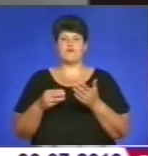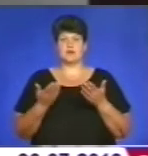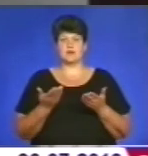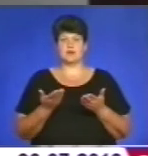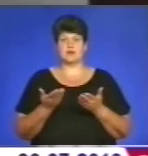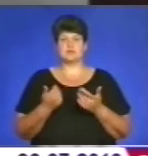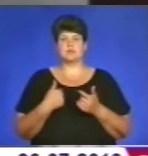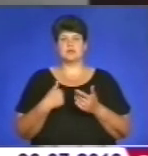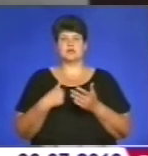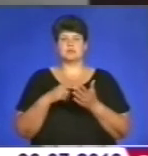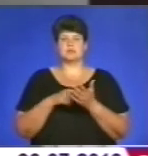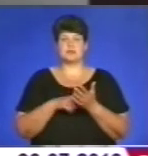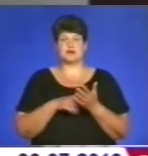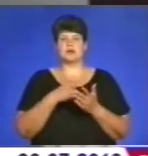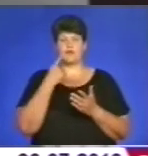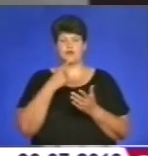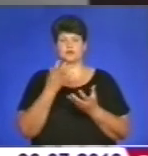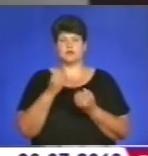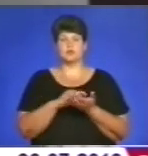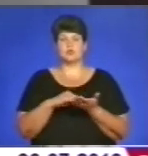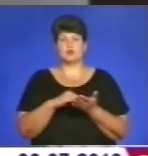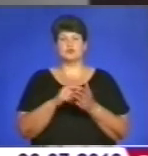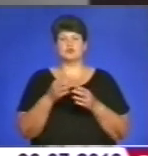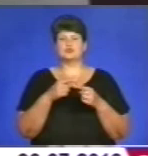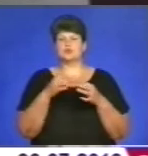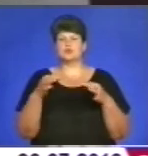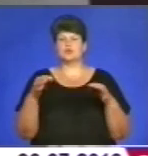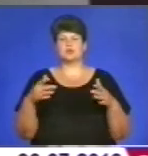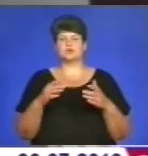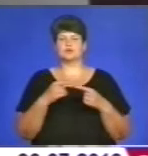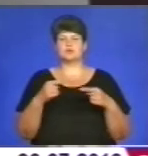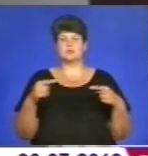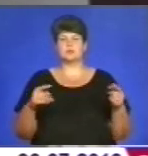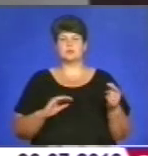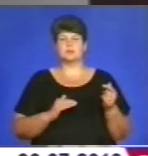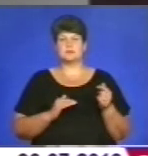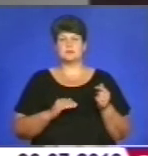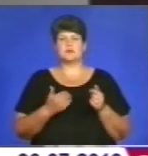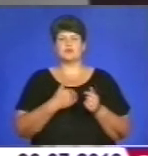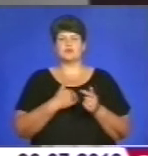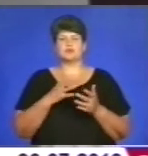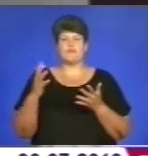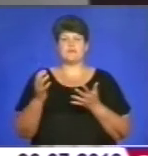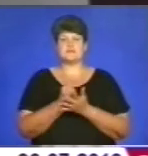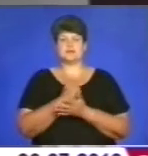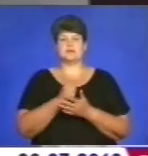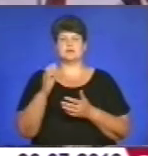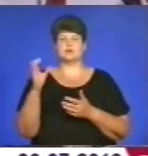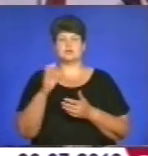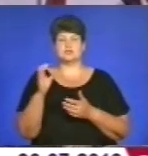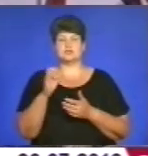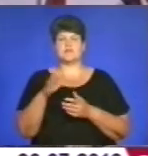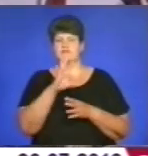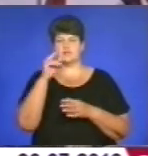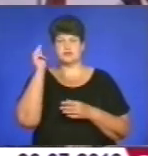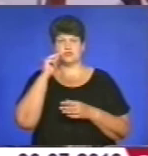мета, я ще раз повторю, що до жодного підприємця з 1 січня їх не застосовують, щоб всі встигли, всі спокійно навчилися. Серед